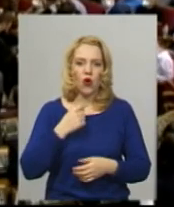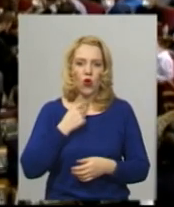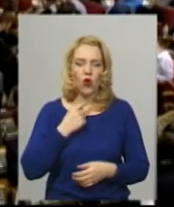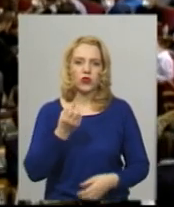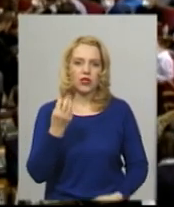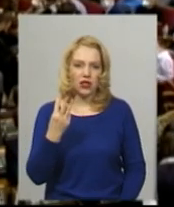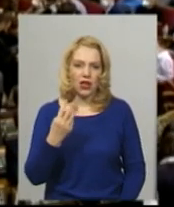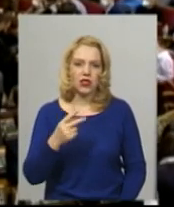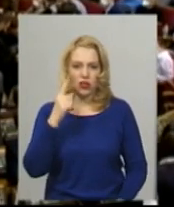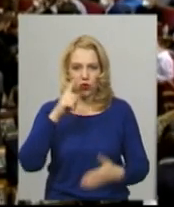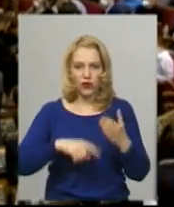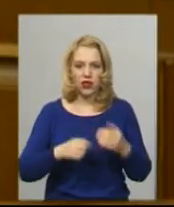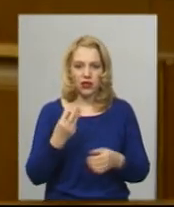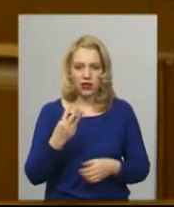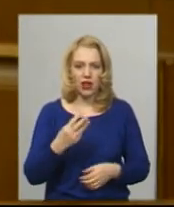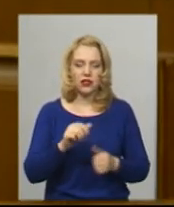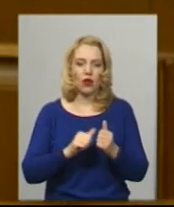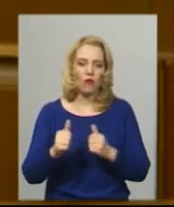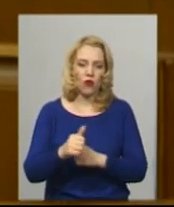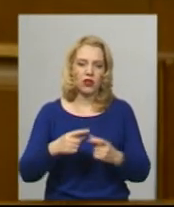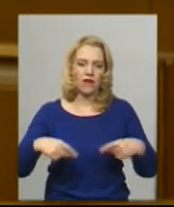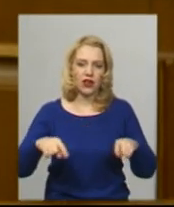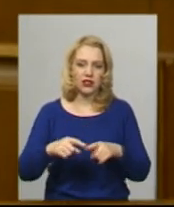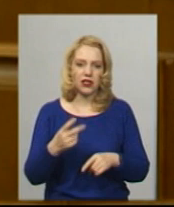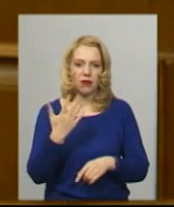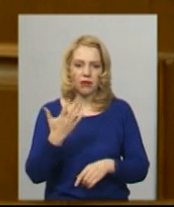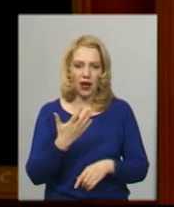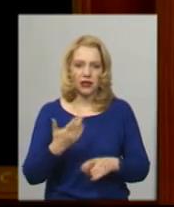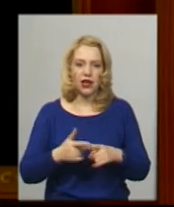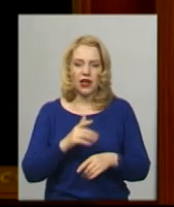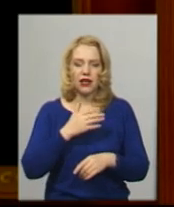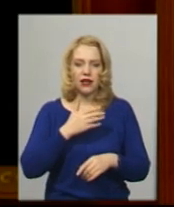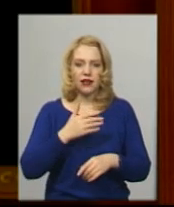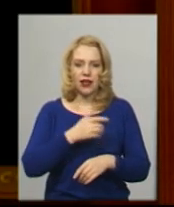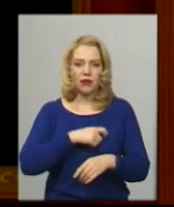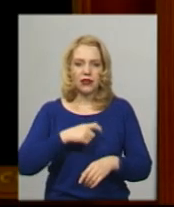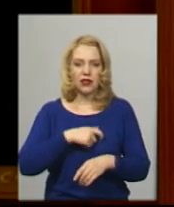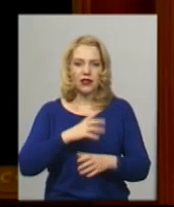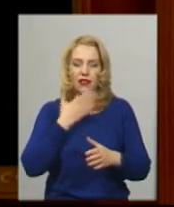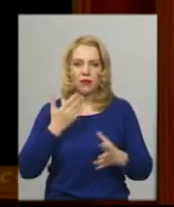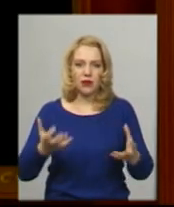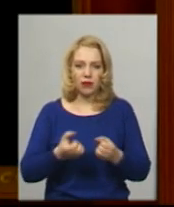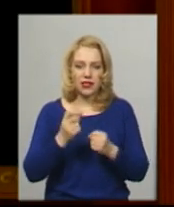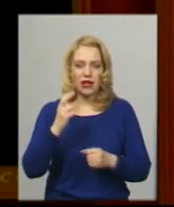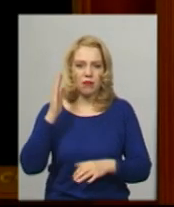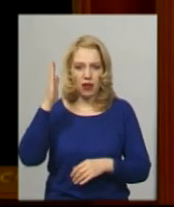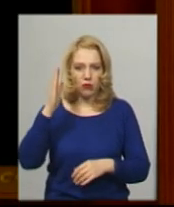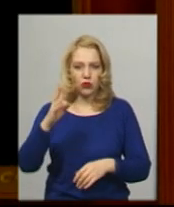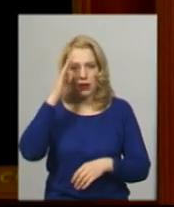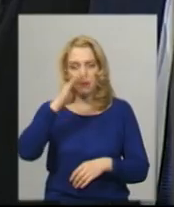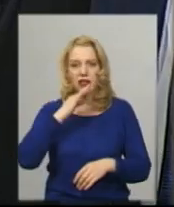«Довіра 12», «Позафракційні 5». Не підтримали закон «Депутатська група за майбутнє», фракція «Опозиційна платформа «За життя» та